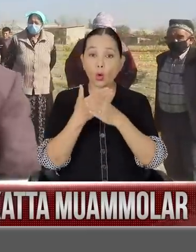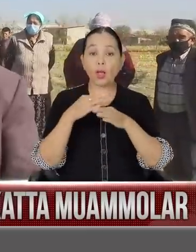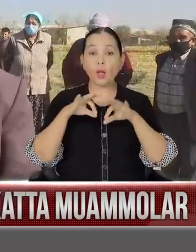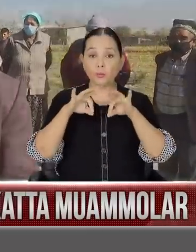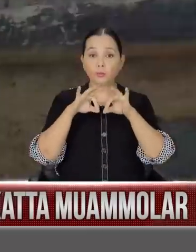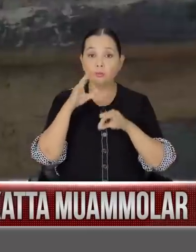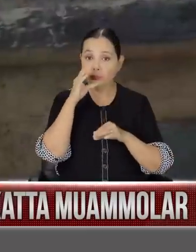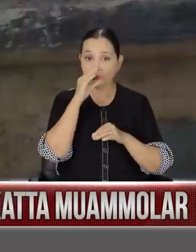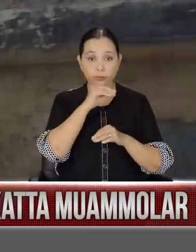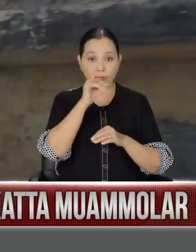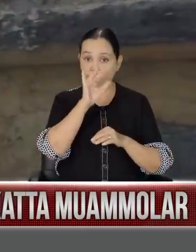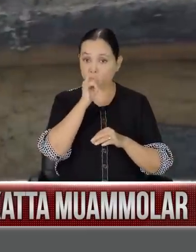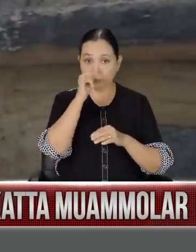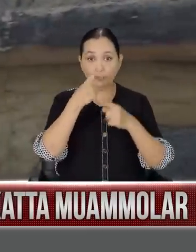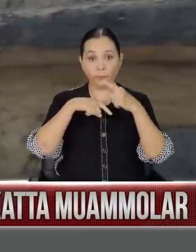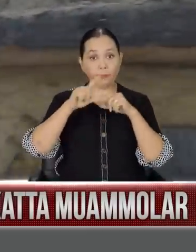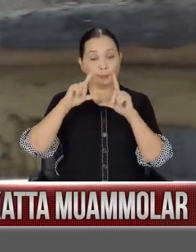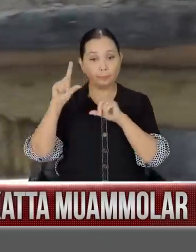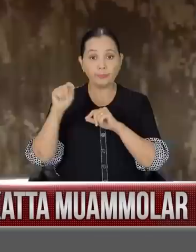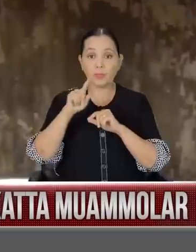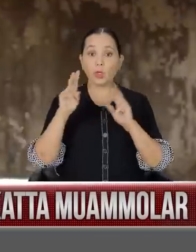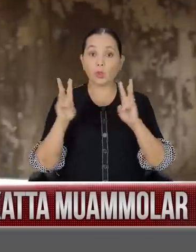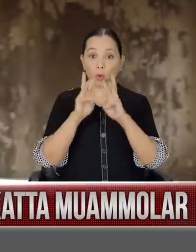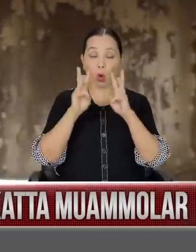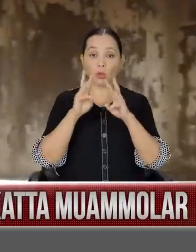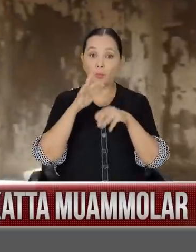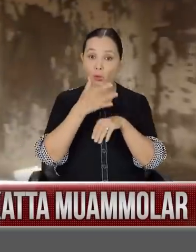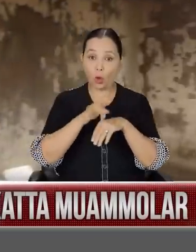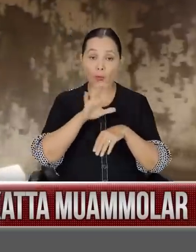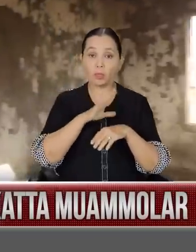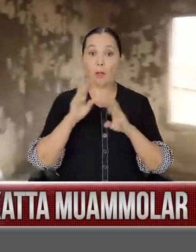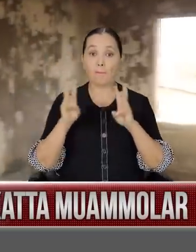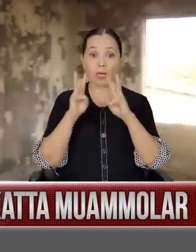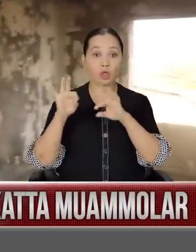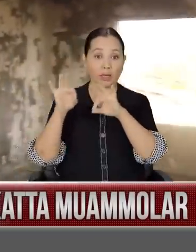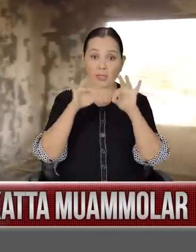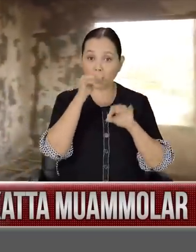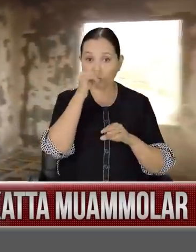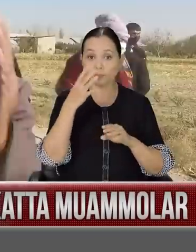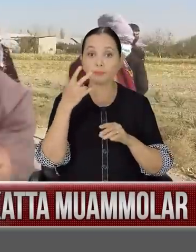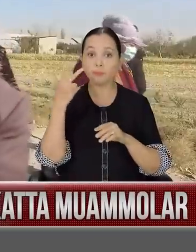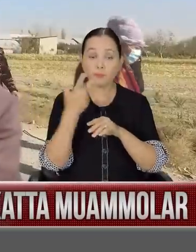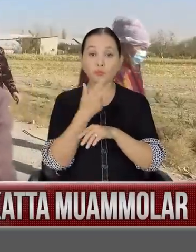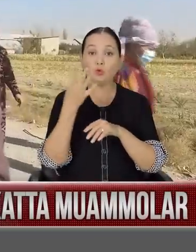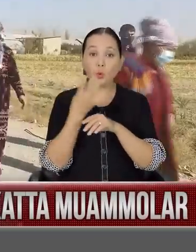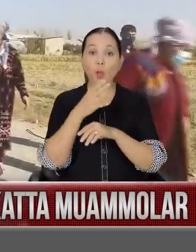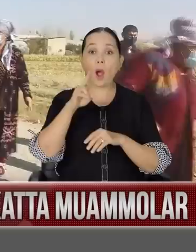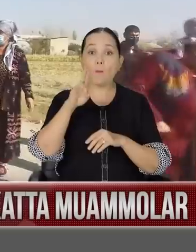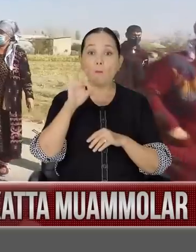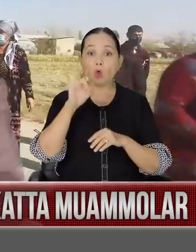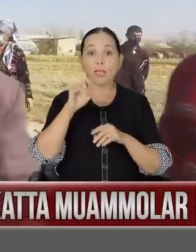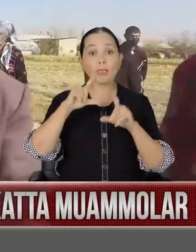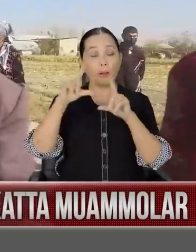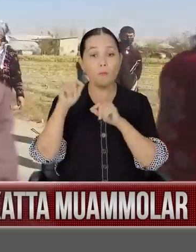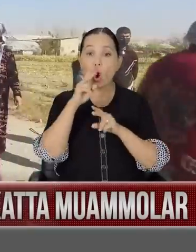olmasa qaytib ketdi. Bir kishining uyi ana qishloqda yonib tamom bo'ldi. Nima ke, pajarni kela olmadi. 3-4 marta portalga bordik, u yerga bordik, berga